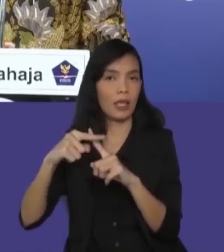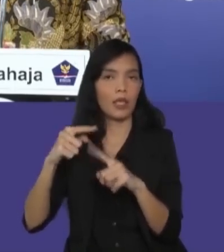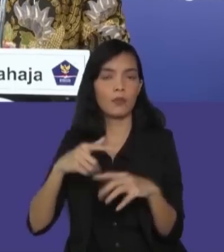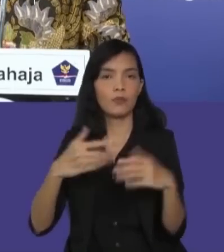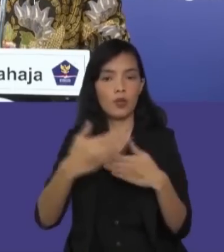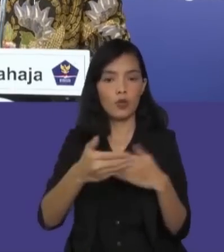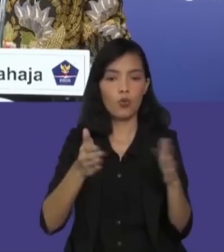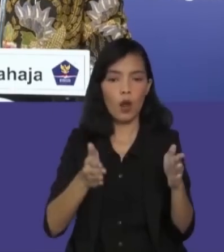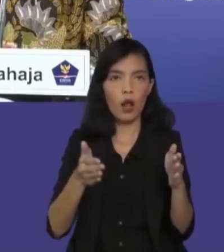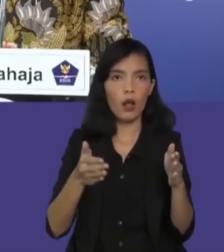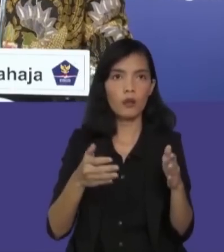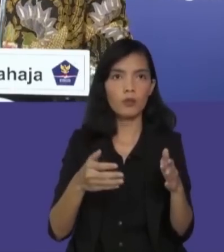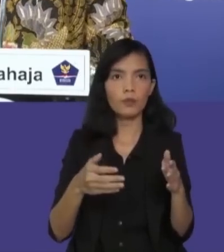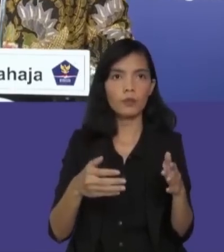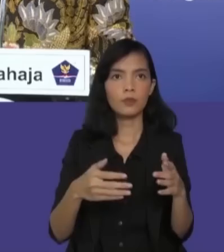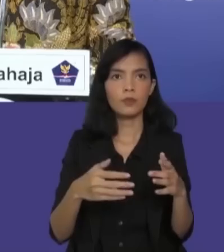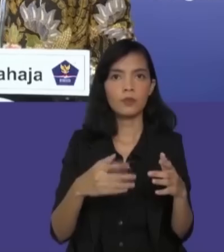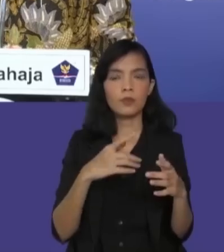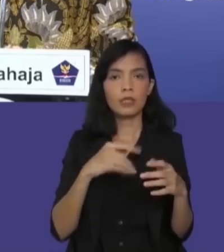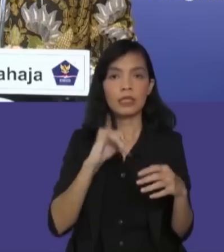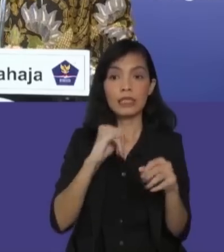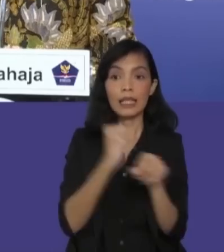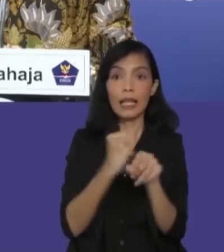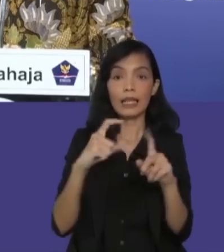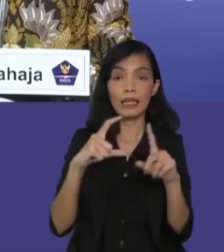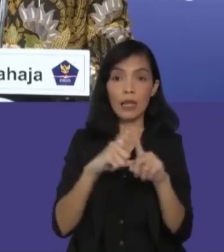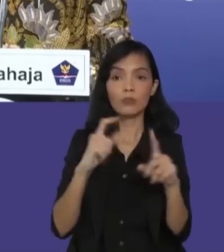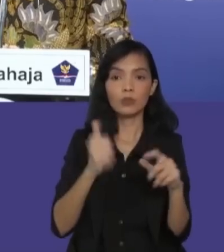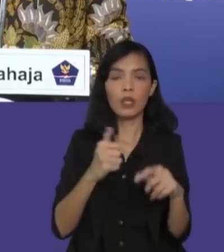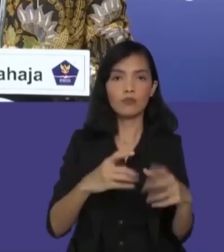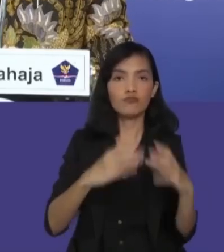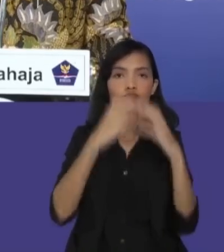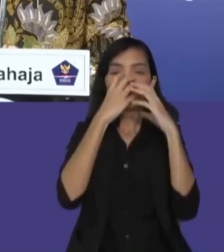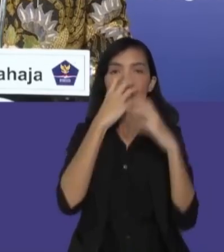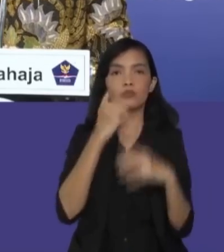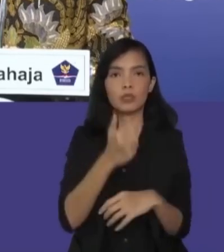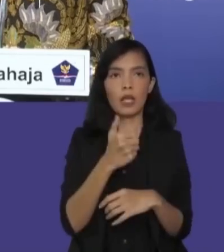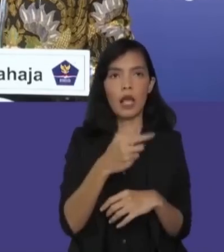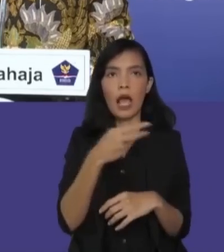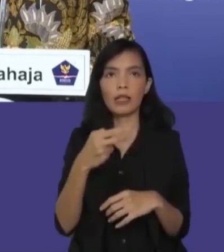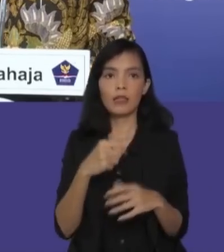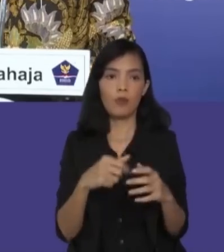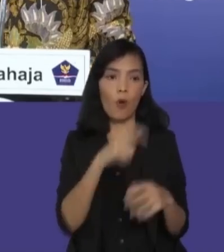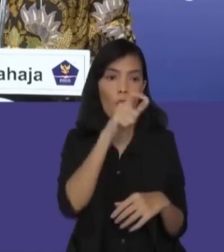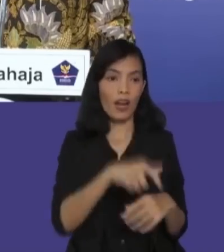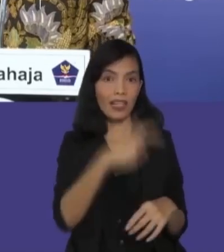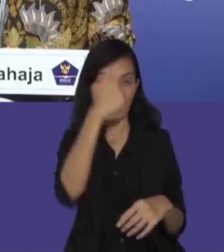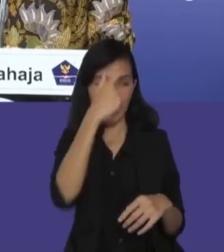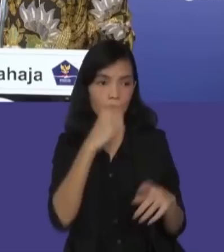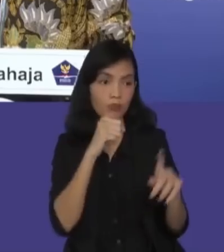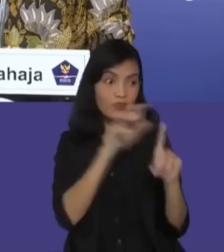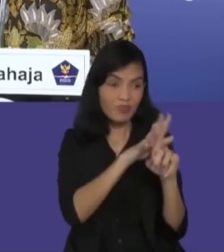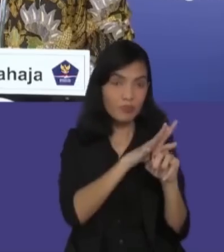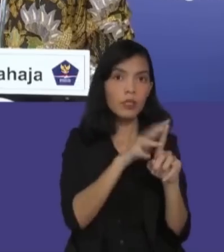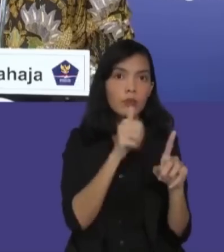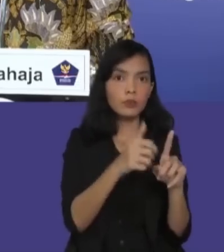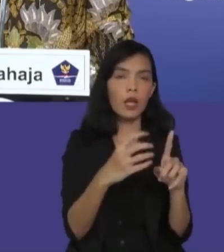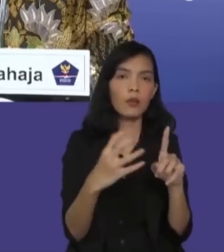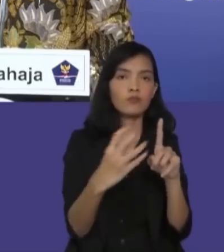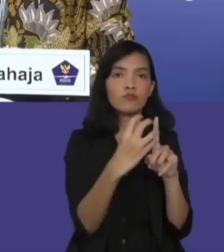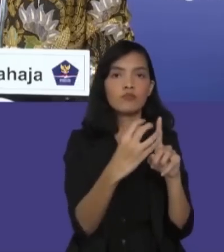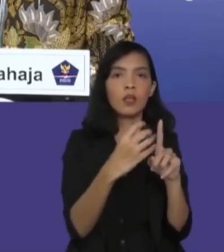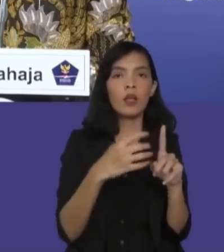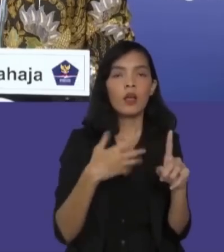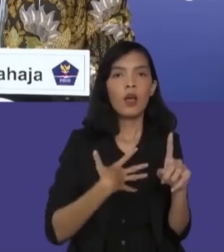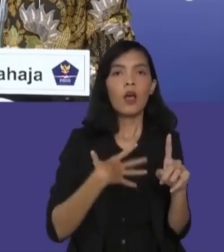ruang instalasi gawat darurat atau ruang emergency. Jadi sangat membantu pasien yang kebetulan sedang berada dalam